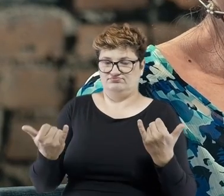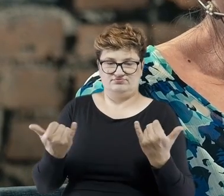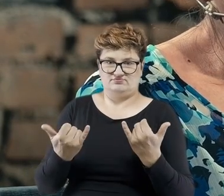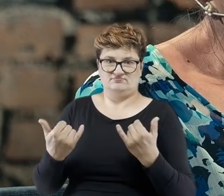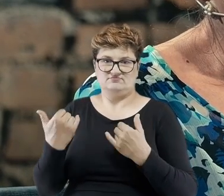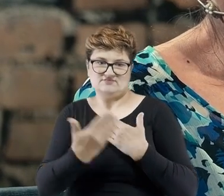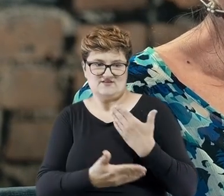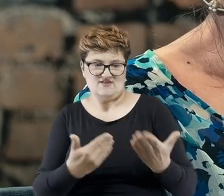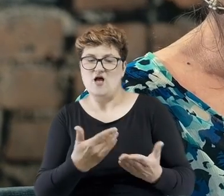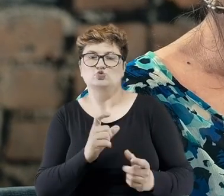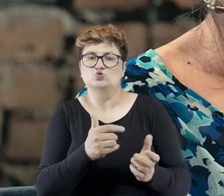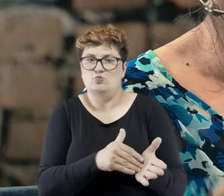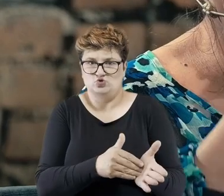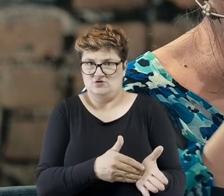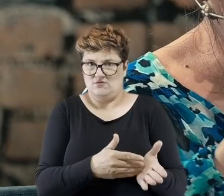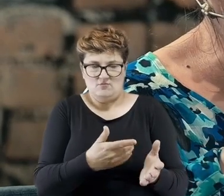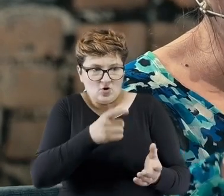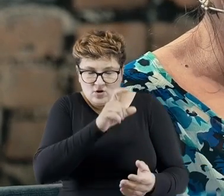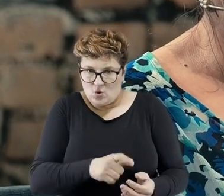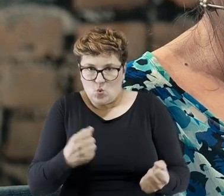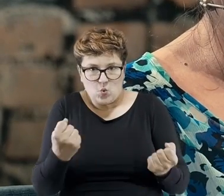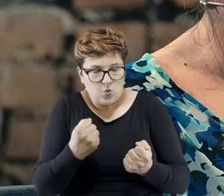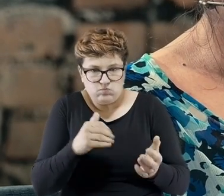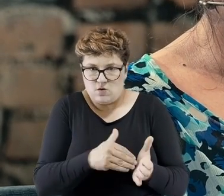oddawanie po prostu, tak, potrzebującej osobie.